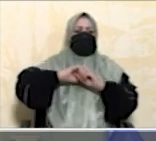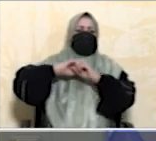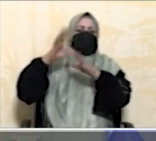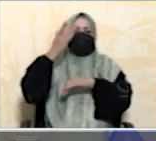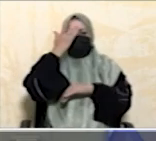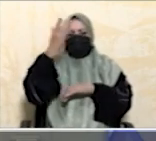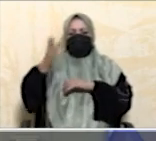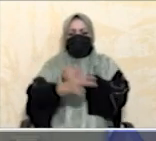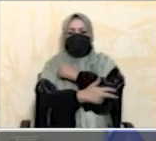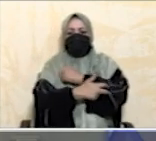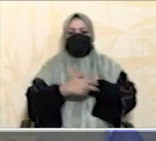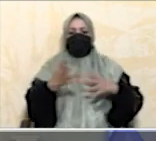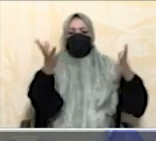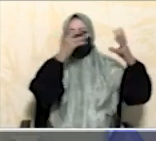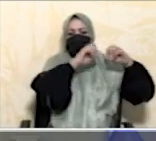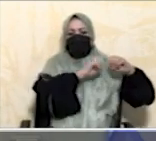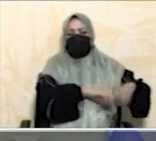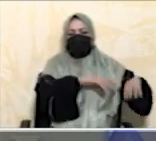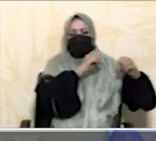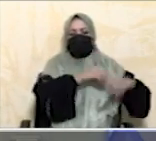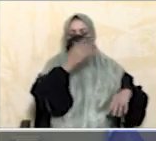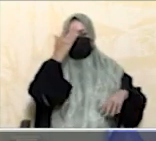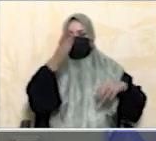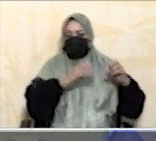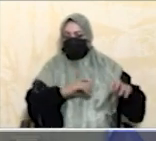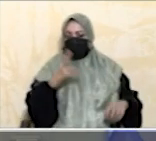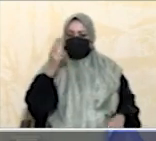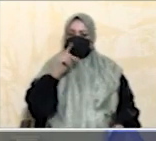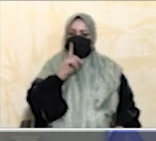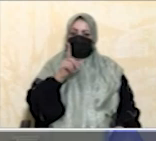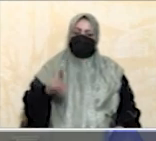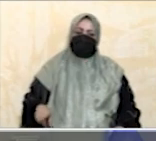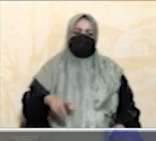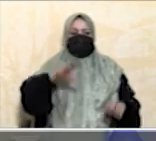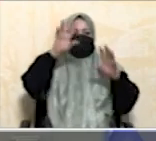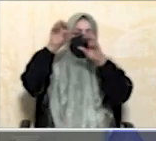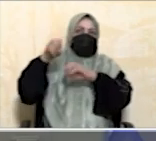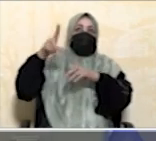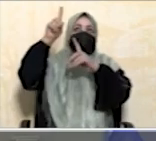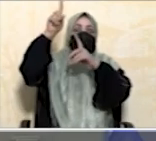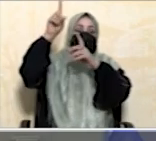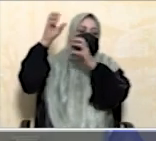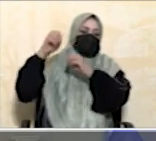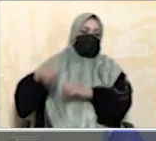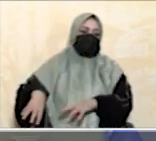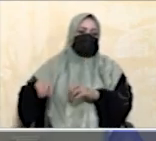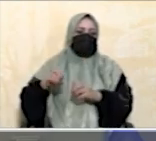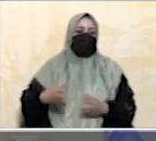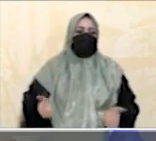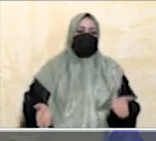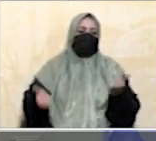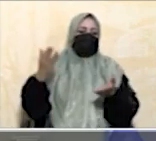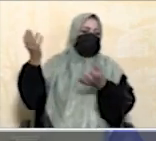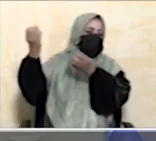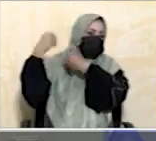صدقة على أبويك. فهكذا تدركين الحسنيين، حسن الأولى الحسنة